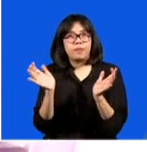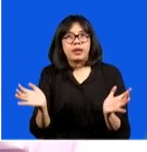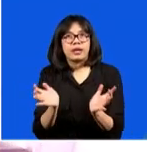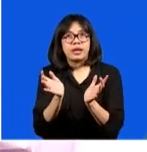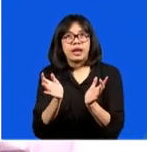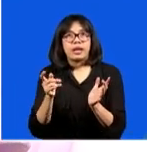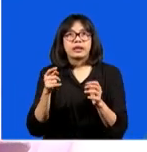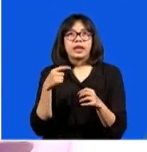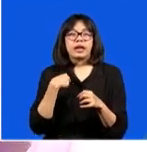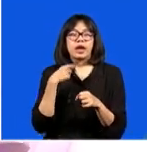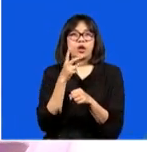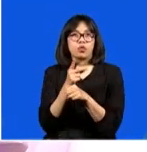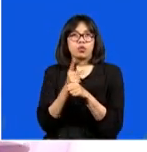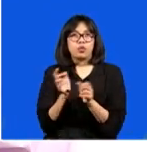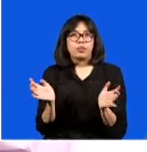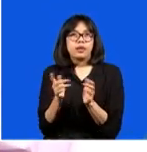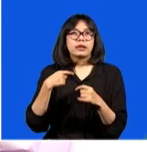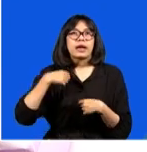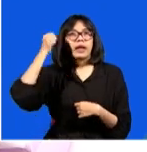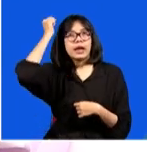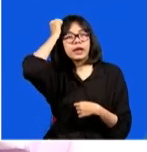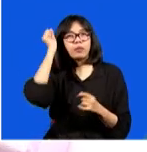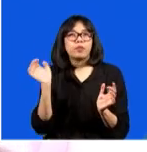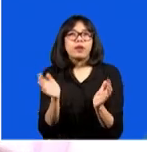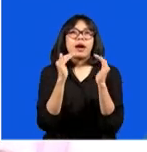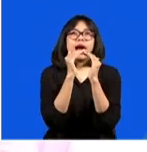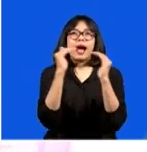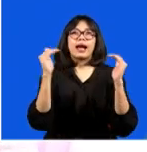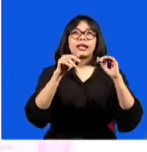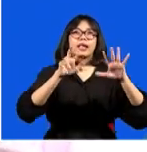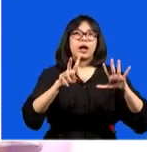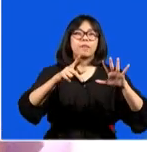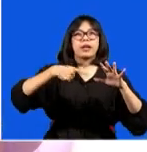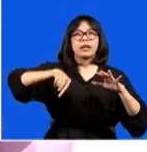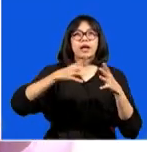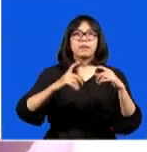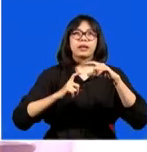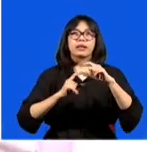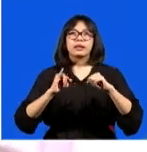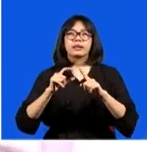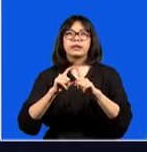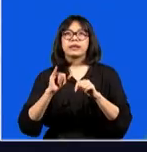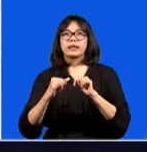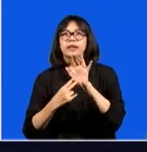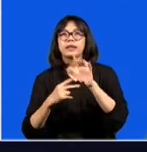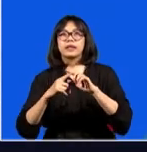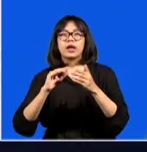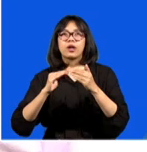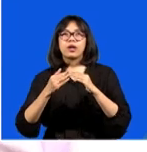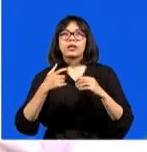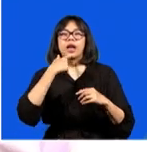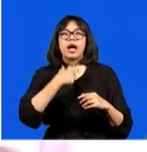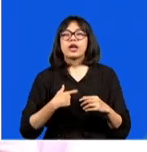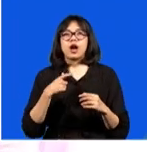guru penggerak saya juga lulusan Ibu penggerak angkatan 8 dari Sayyidina community dan saya juga fasilitator daerah